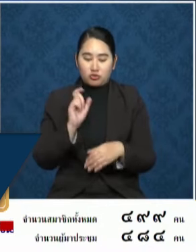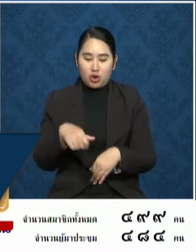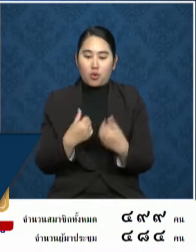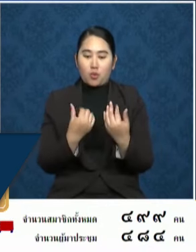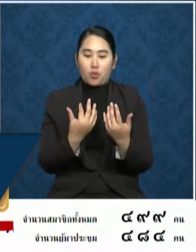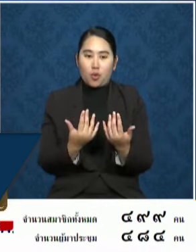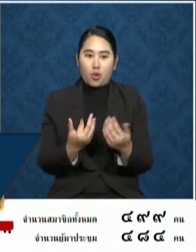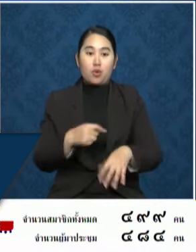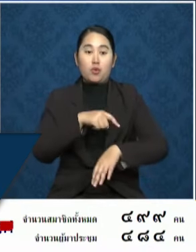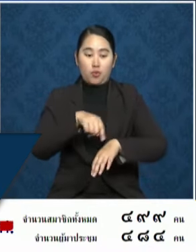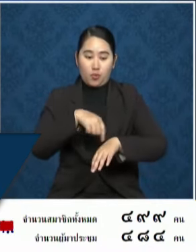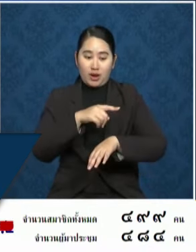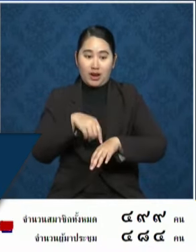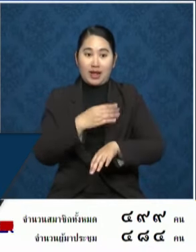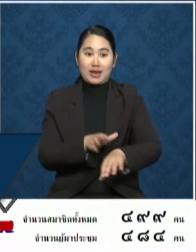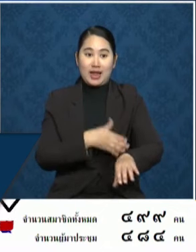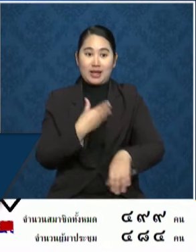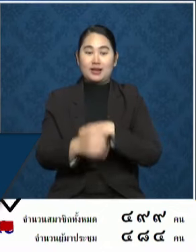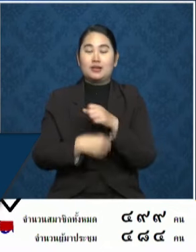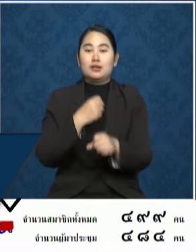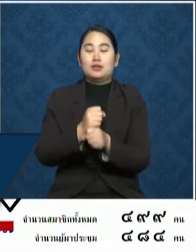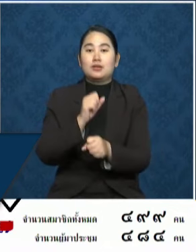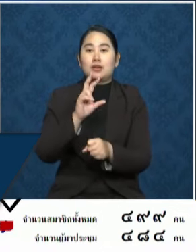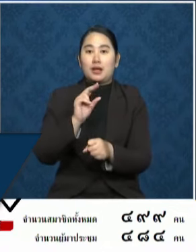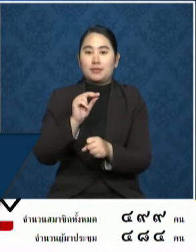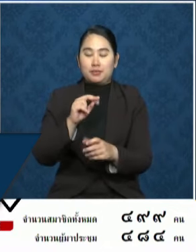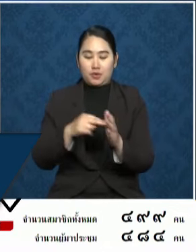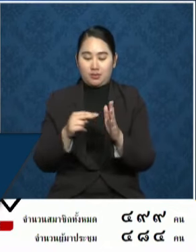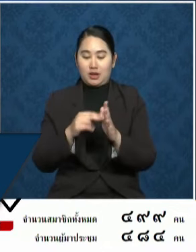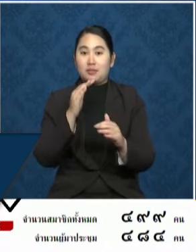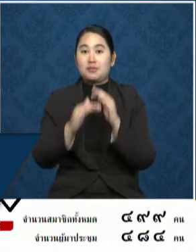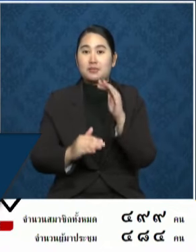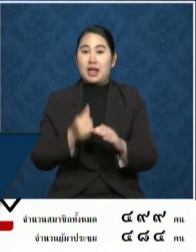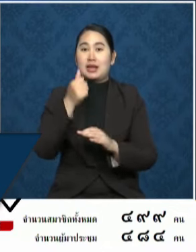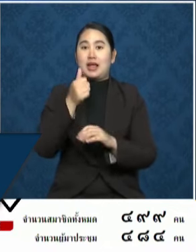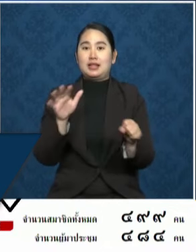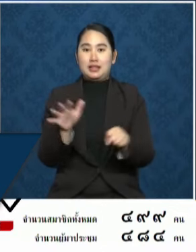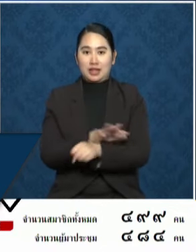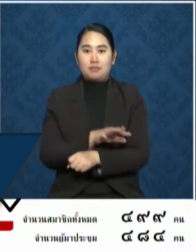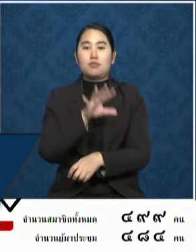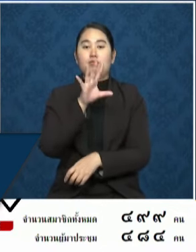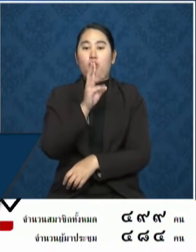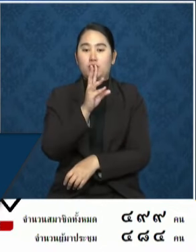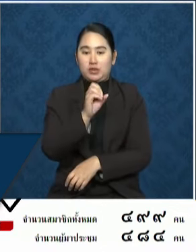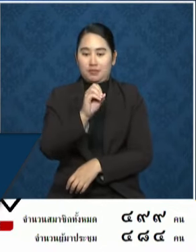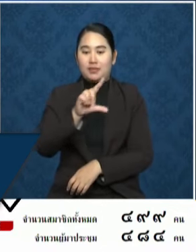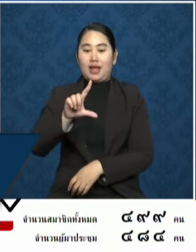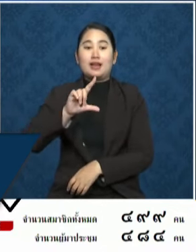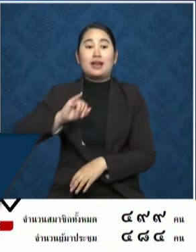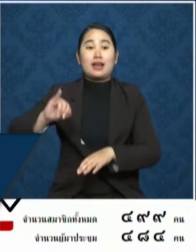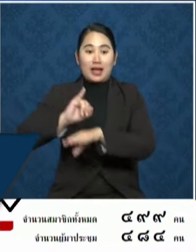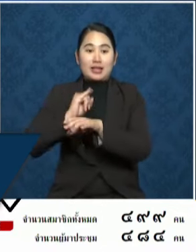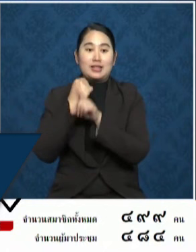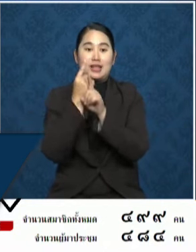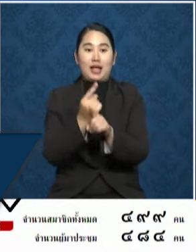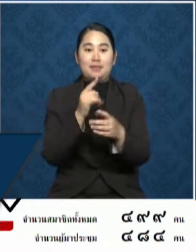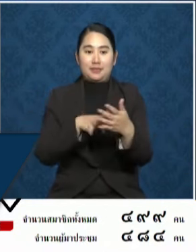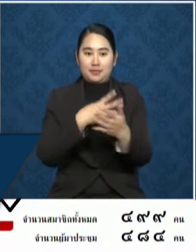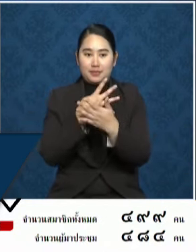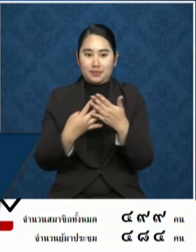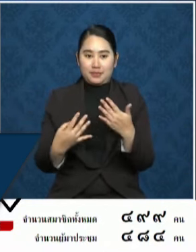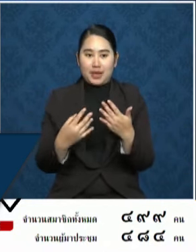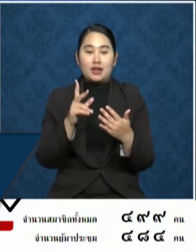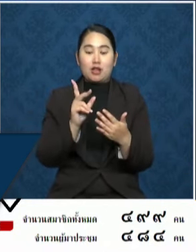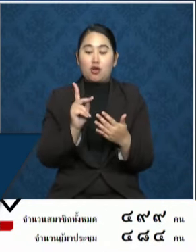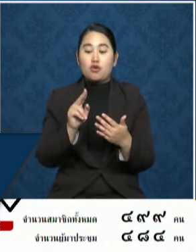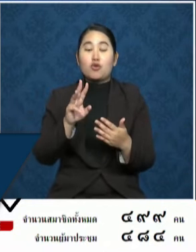อีก 30ปีกว่าจะพัฒนาพื้นที่ชลประทานให้ได้ถึง 60ล้านไร่ตามแผนงานของกรมชลประทานและ